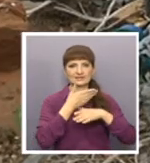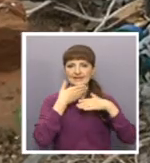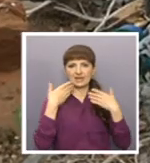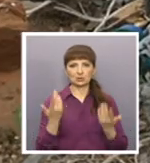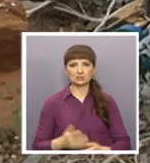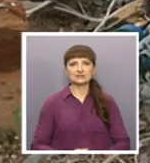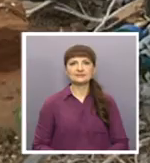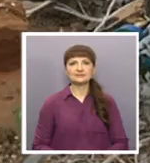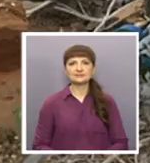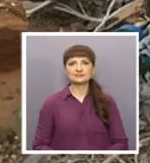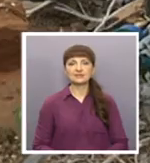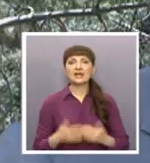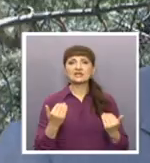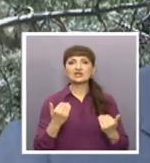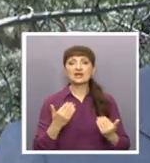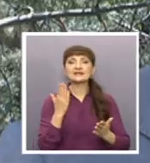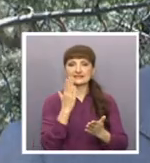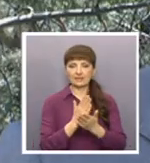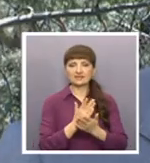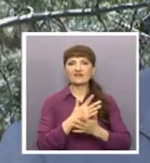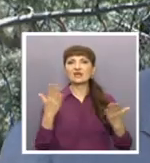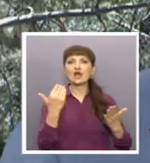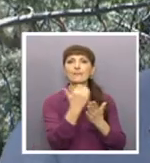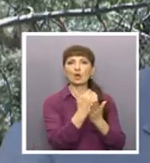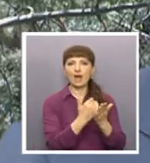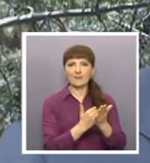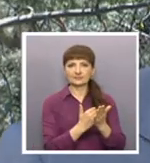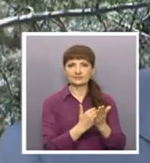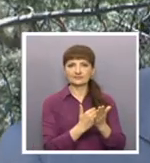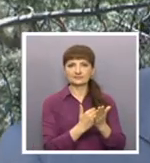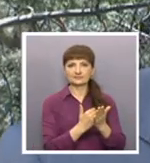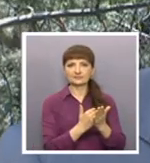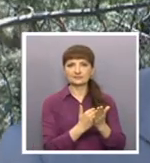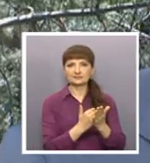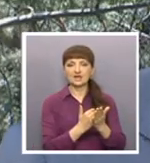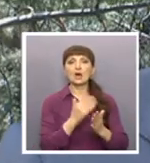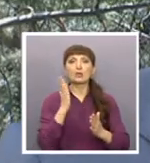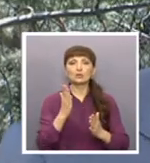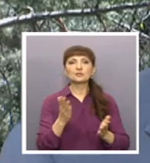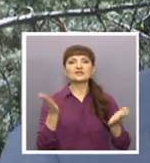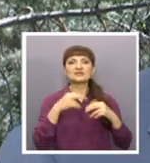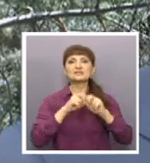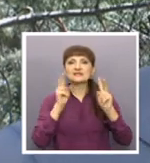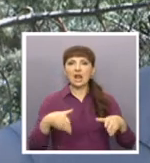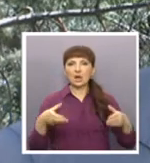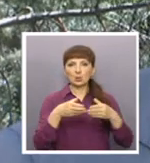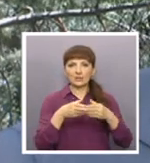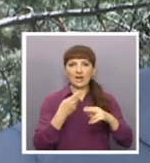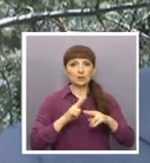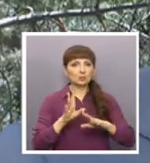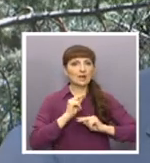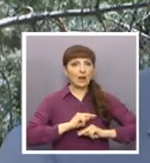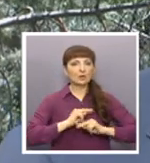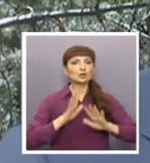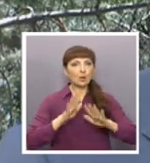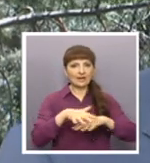экологов. Сейчас разрабатывается большая программа, пиар-программа, да, то есть будет привлечена специальная группа, которая будет работать